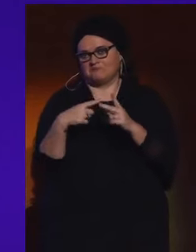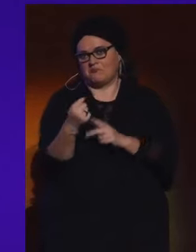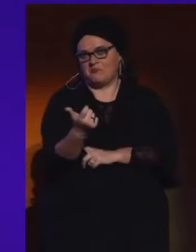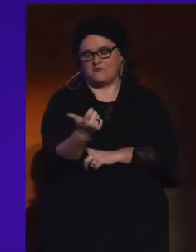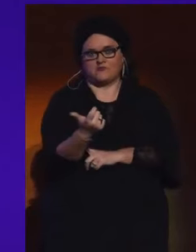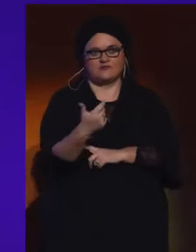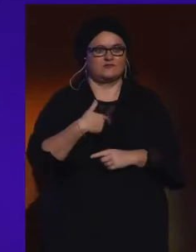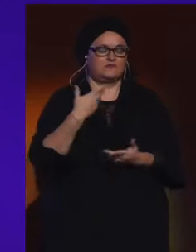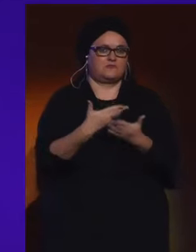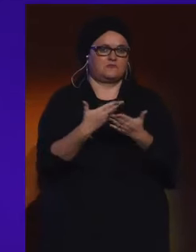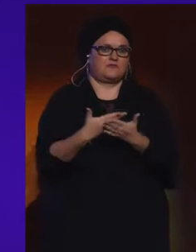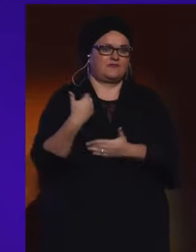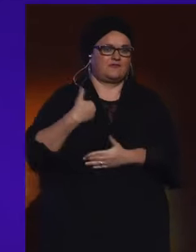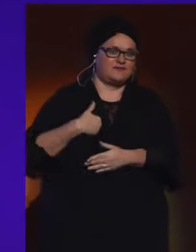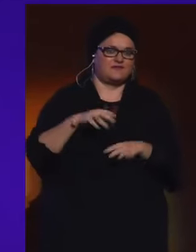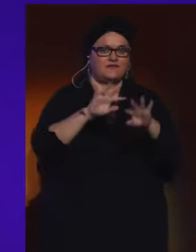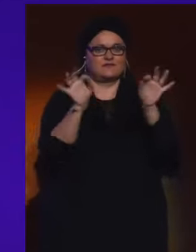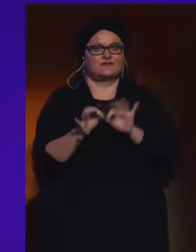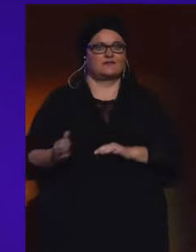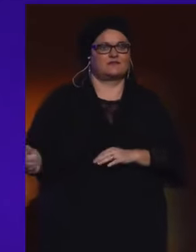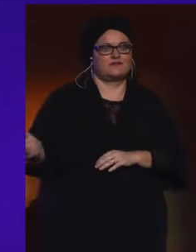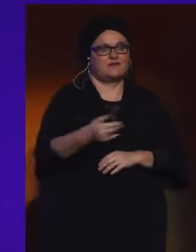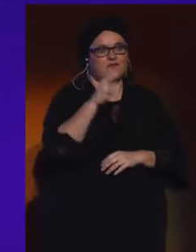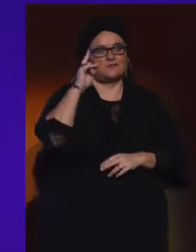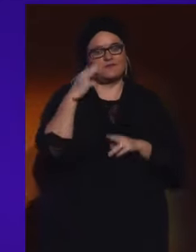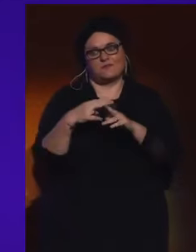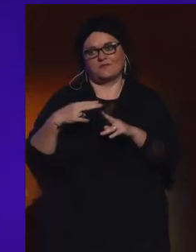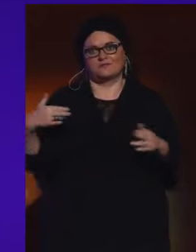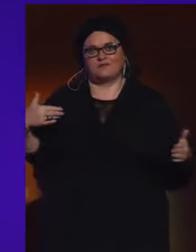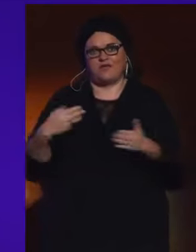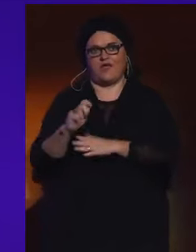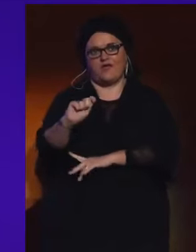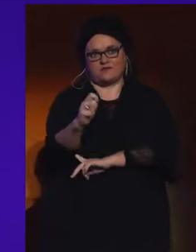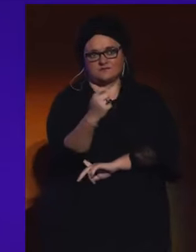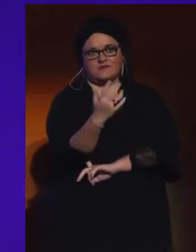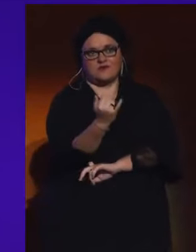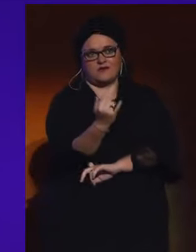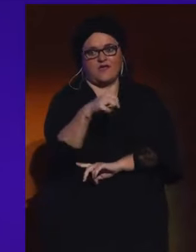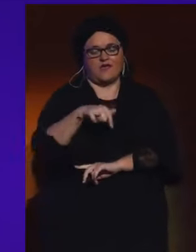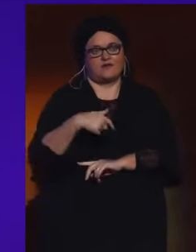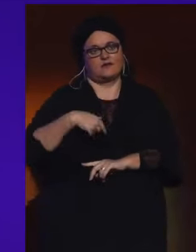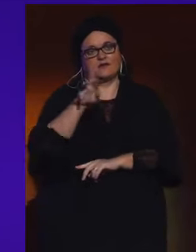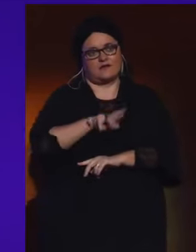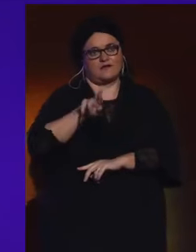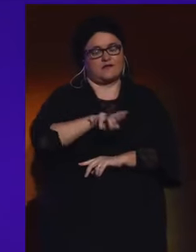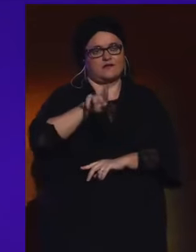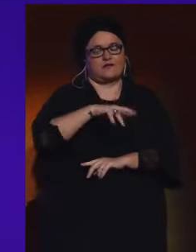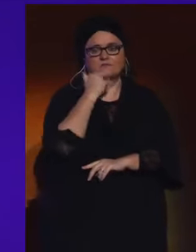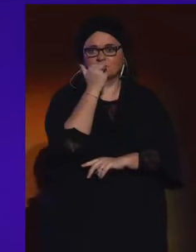dut, soera frogatua dagoela, EH Bildu esperientzia politiko arrakastatxua dela. Gaur hemen aipatu da bi baino